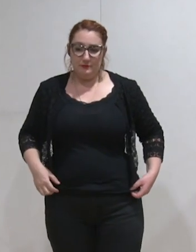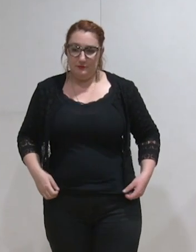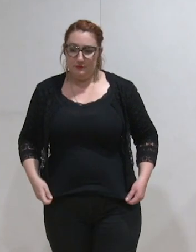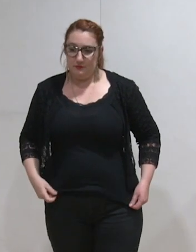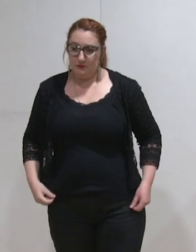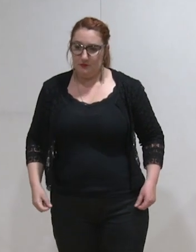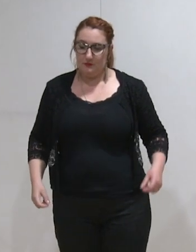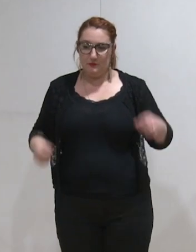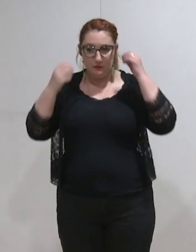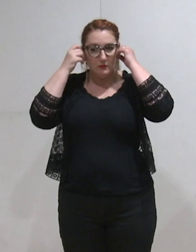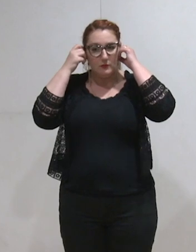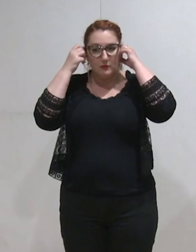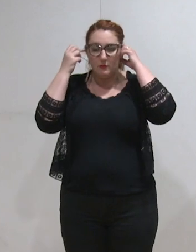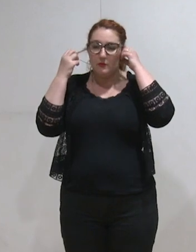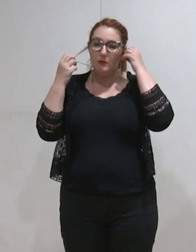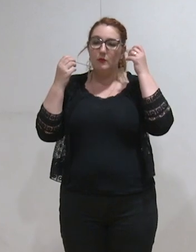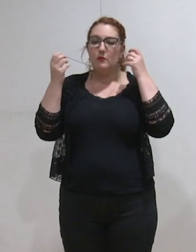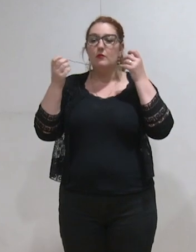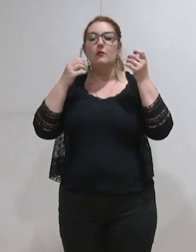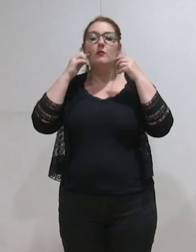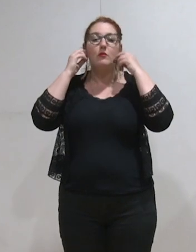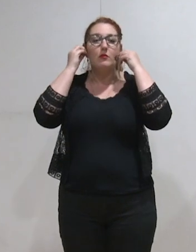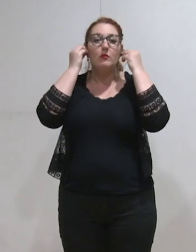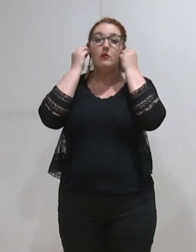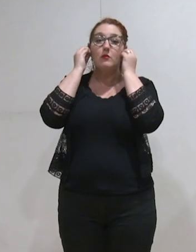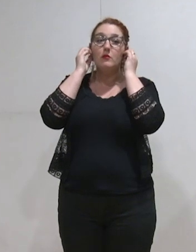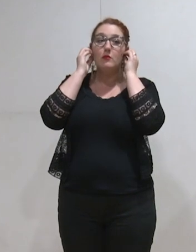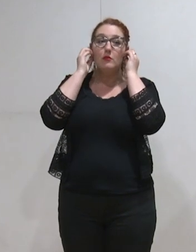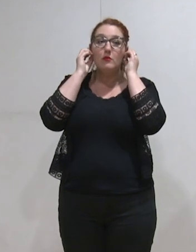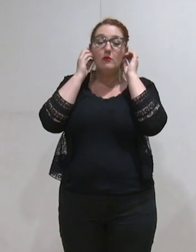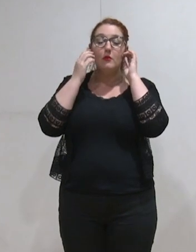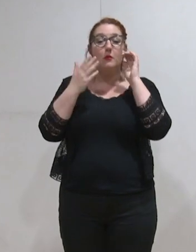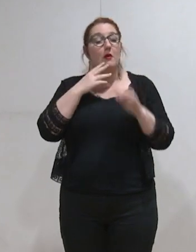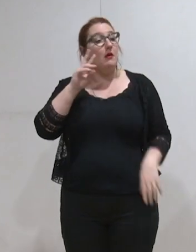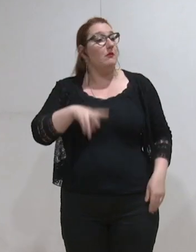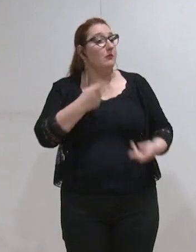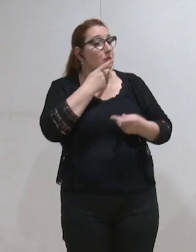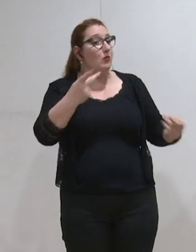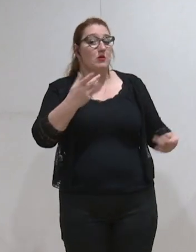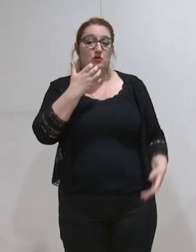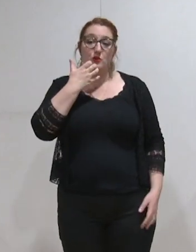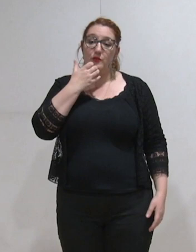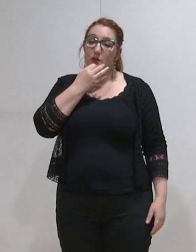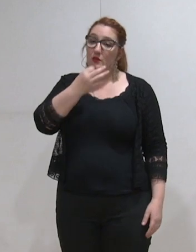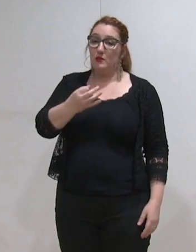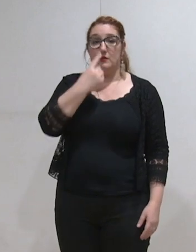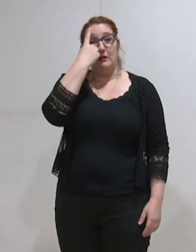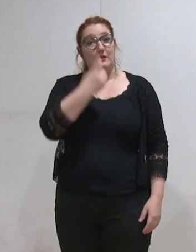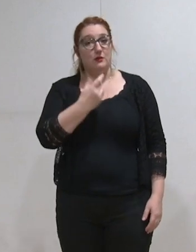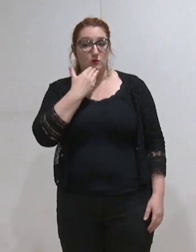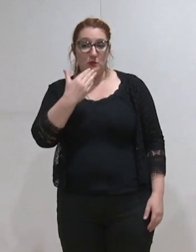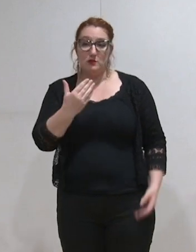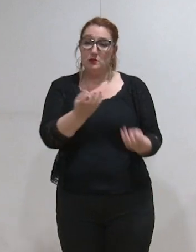Martin bien euh bah moi j'ai envie de dire merci de cette question je pense que il est bon qu'on aborde en